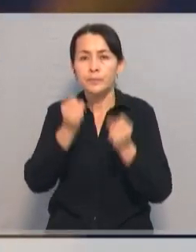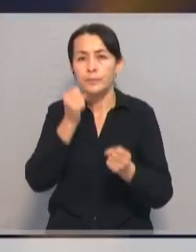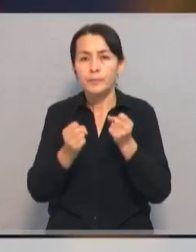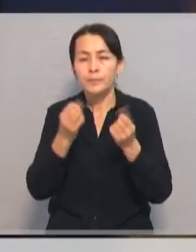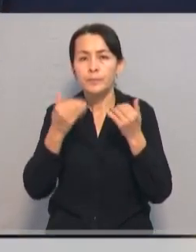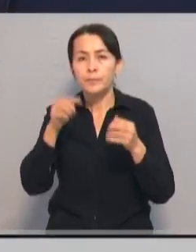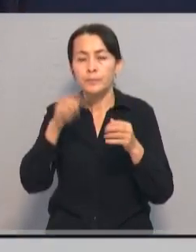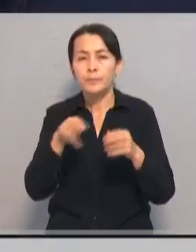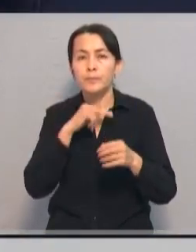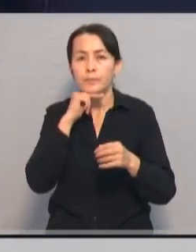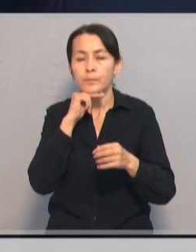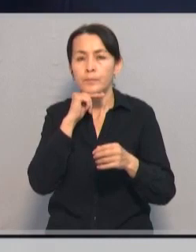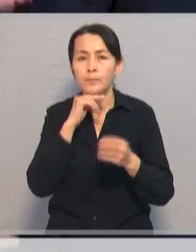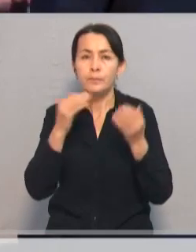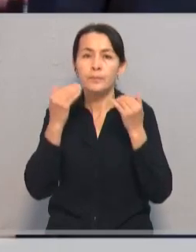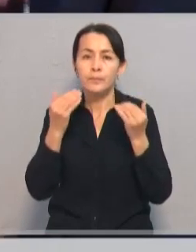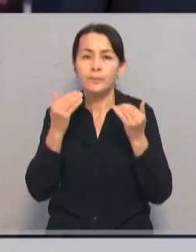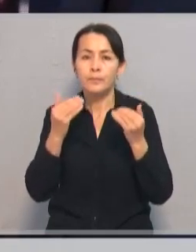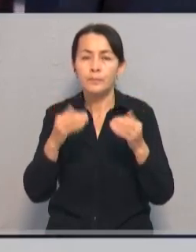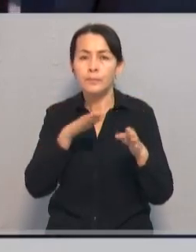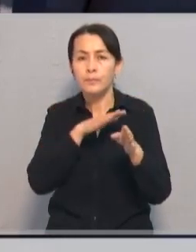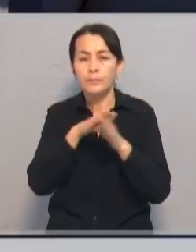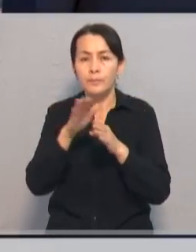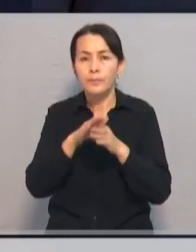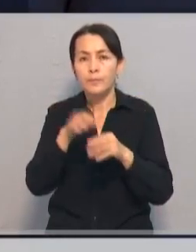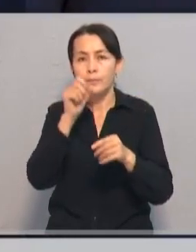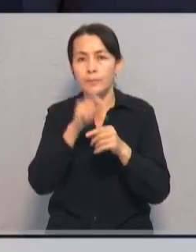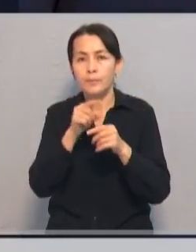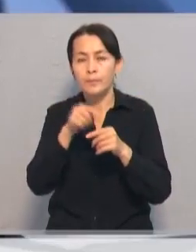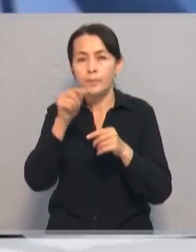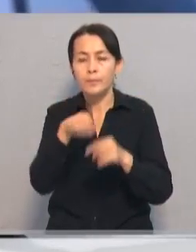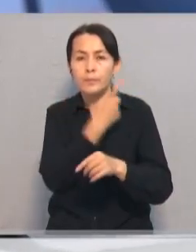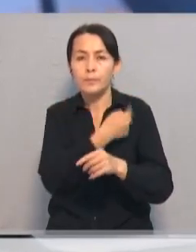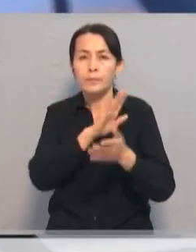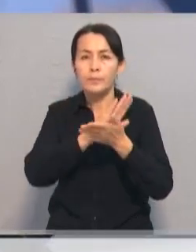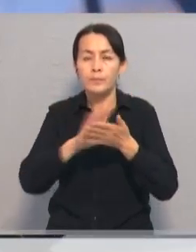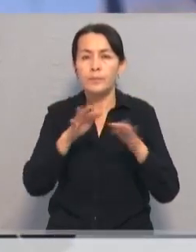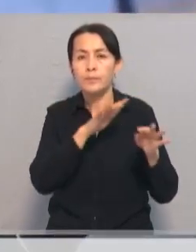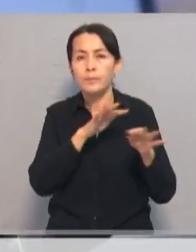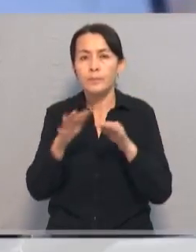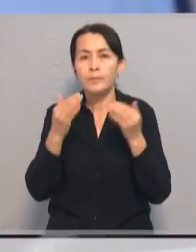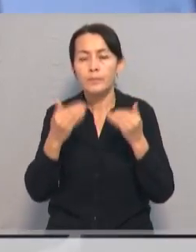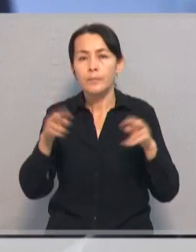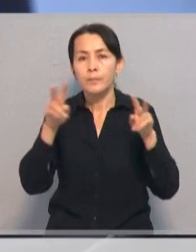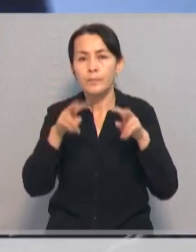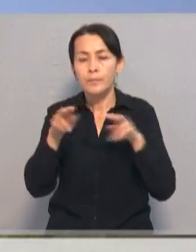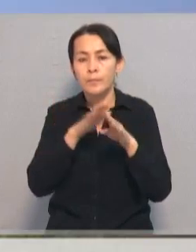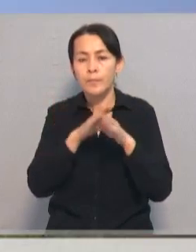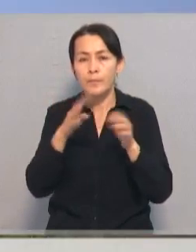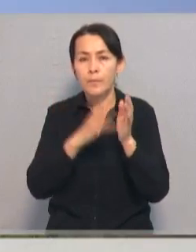автомобилей для контроля и координации эффективного выполнения указанных фитосанитарных мероприятий. Следствие